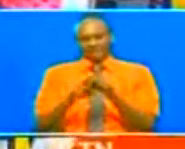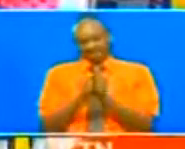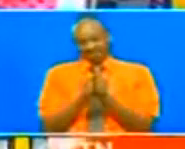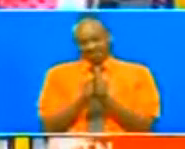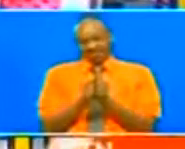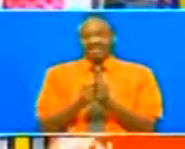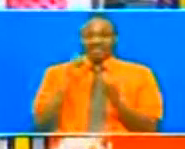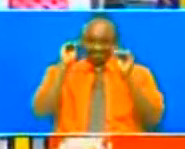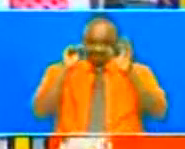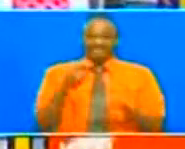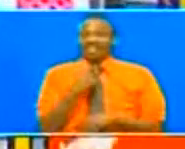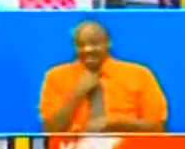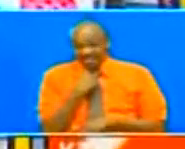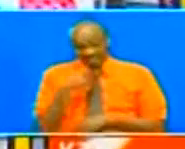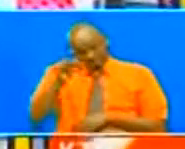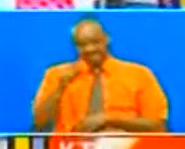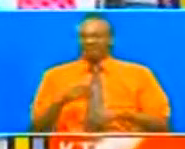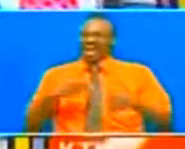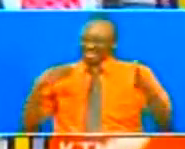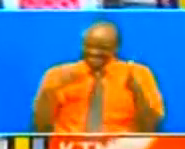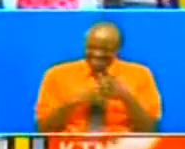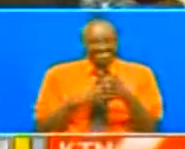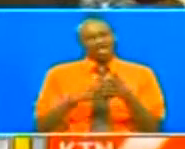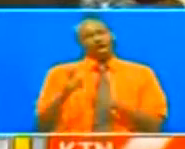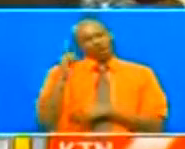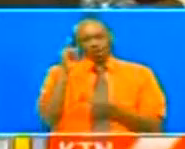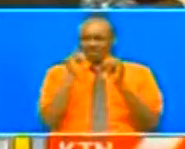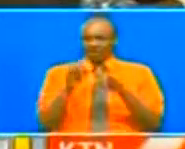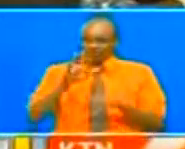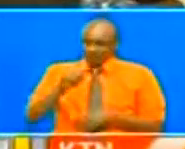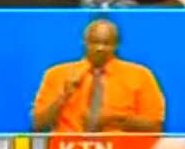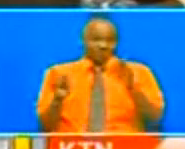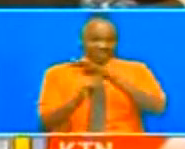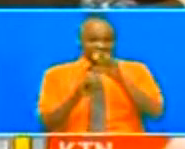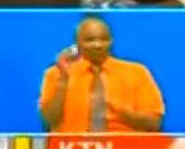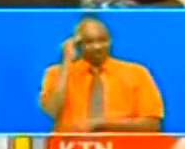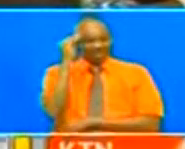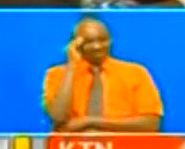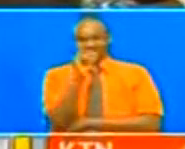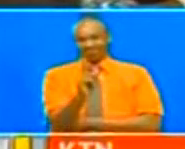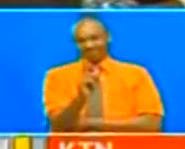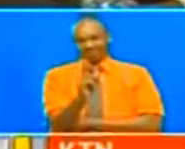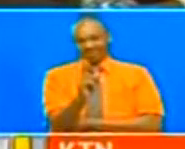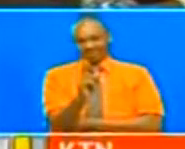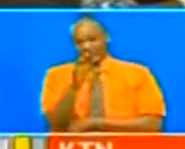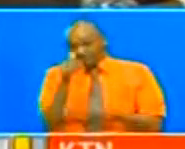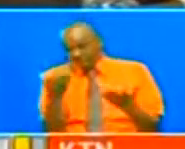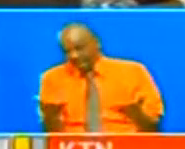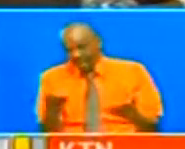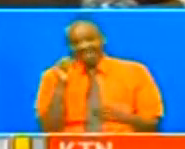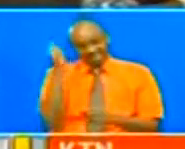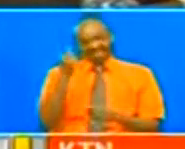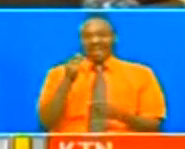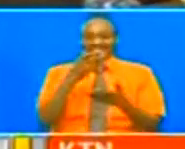wa walimu humu nchini NAT, ukipinga vikali sheria zilizotolewa na waziri wa elimu Jacob Kaimenyi kupitia gazeti rasmi